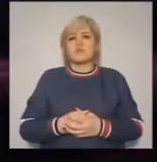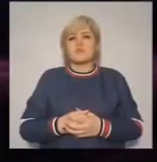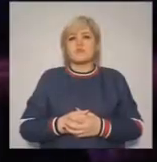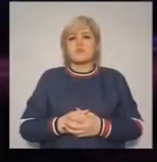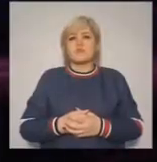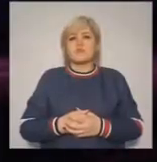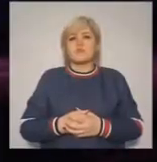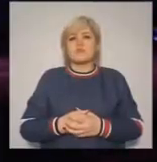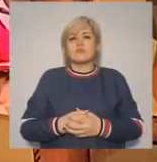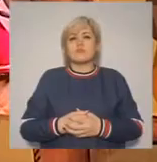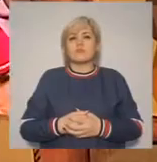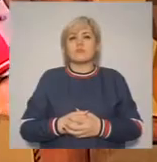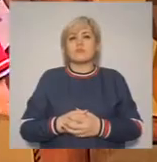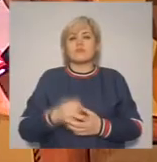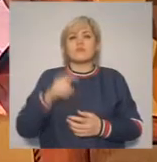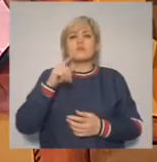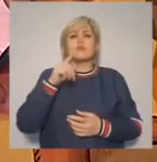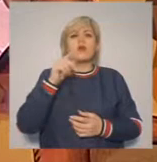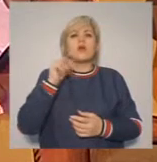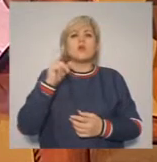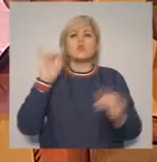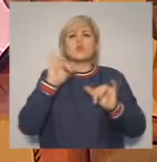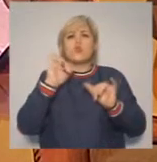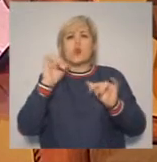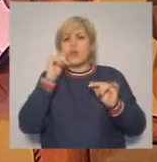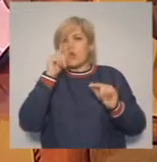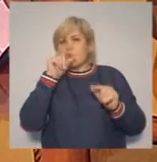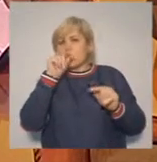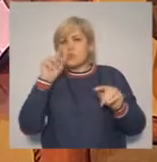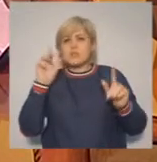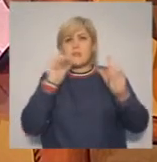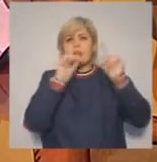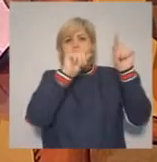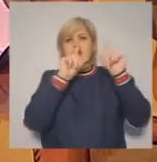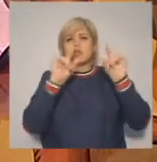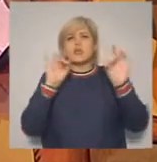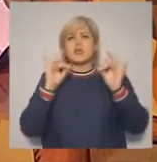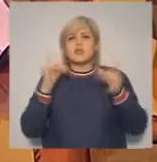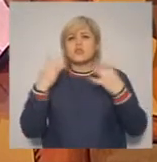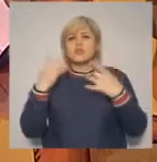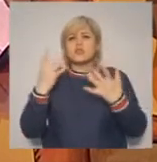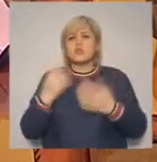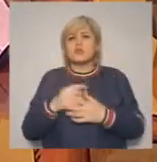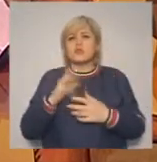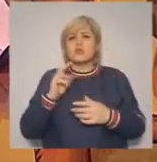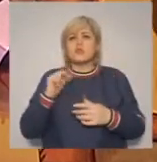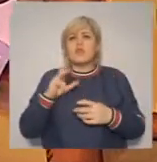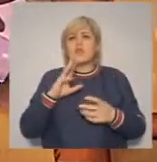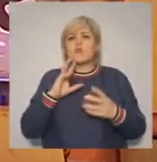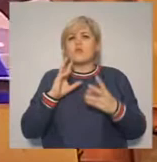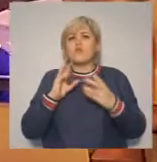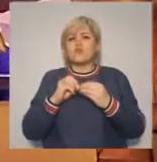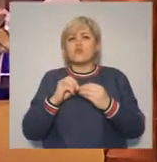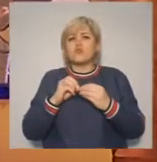пространство» в Сургуте. Куда гуси-то полетели? Расскажите? Так, в общем, ты правильно бежала, так и